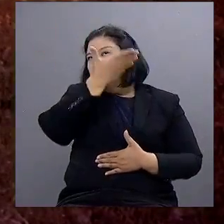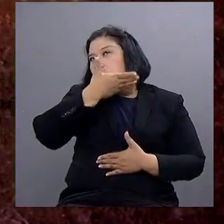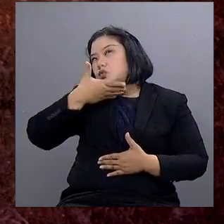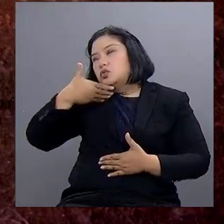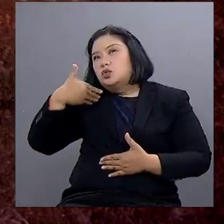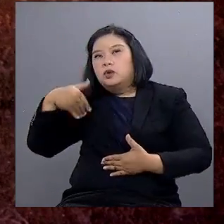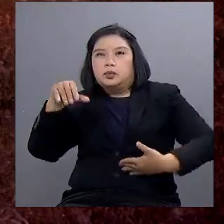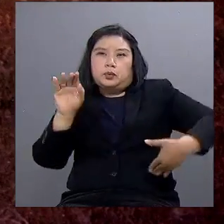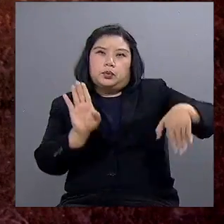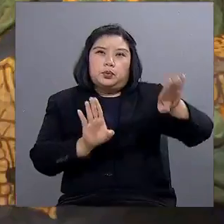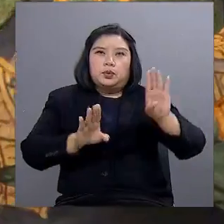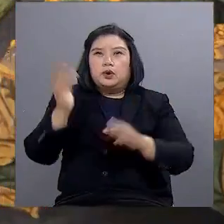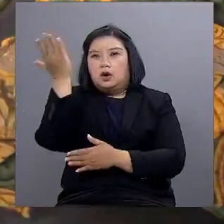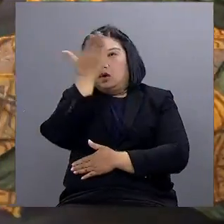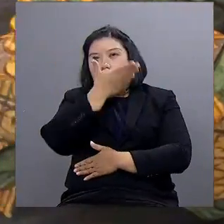นทก